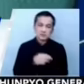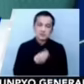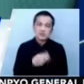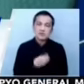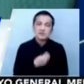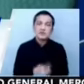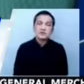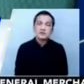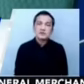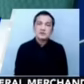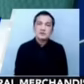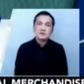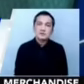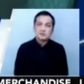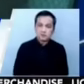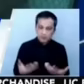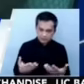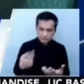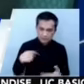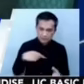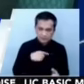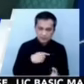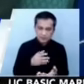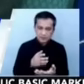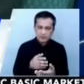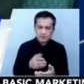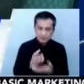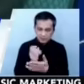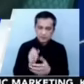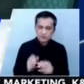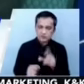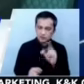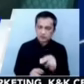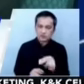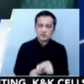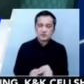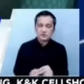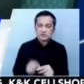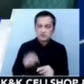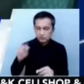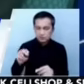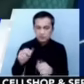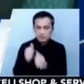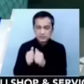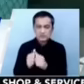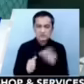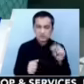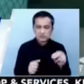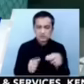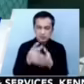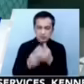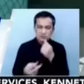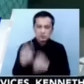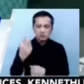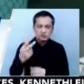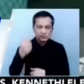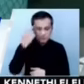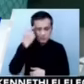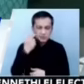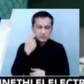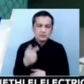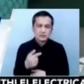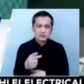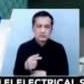Meron ba kaming karapatan Magno yung no means no applies To both genders hindi siya pwedeng